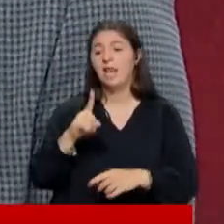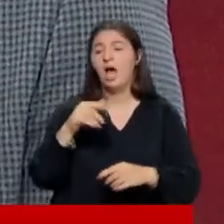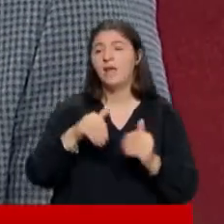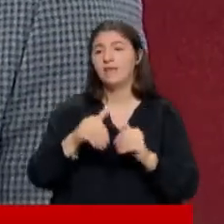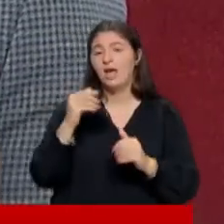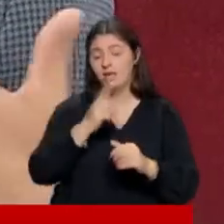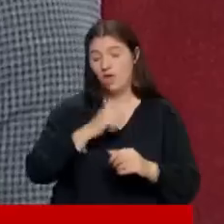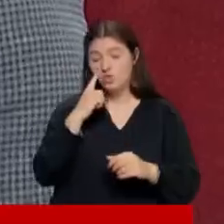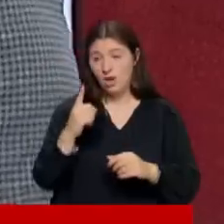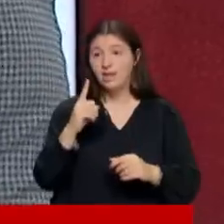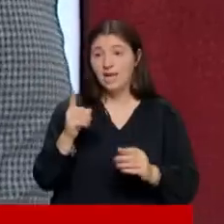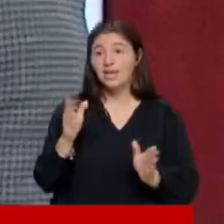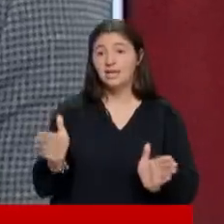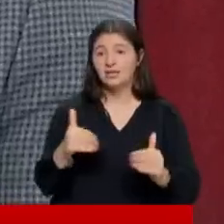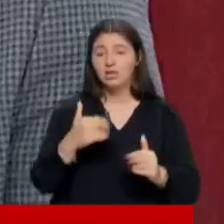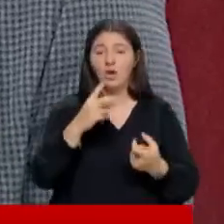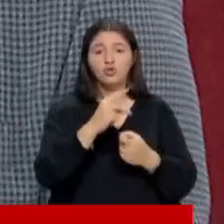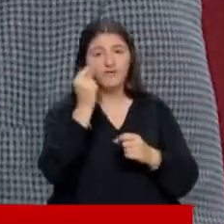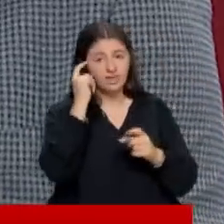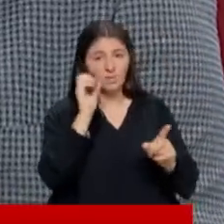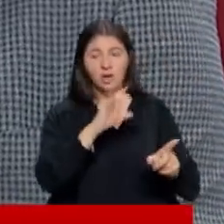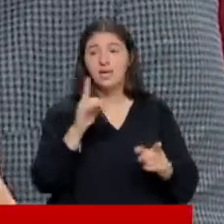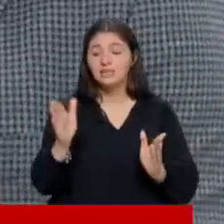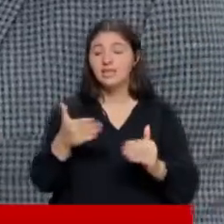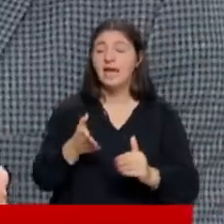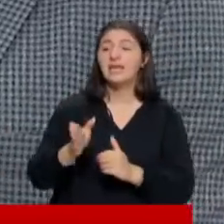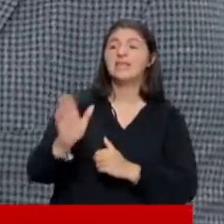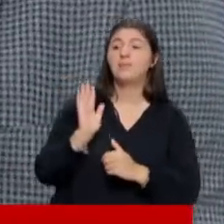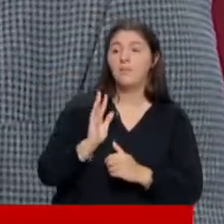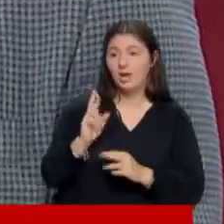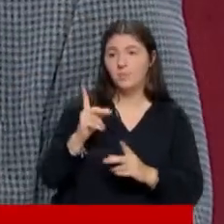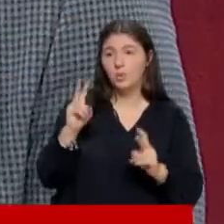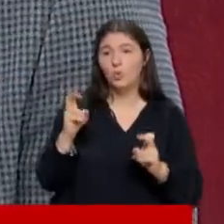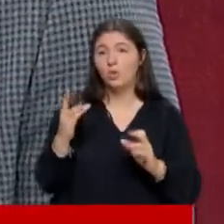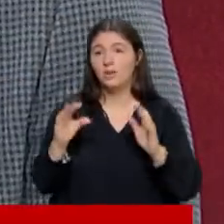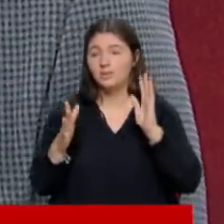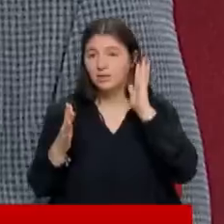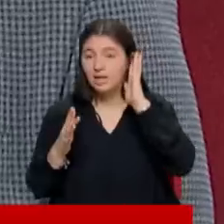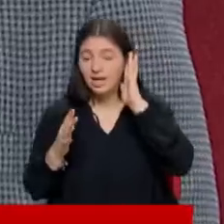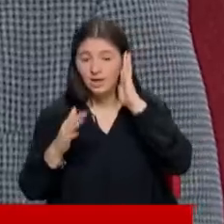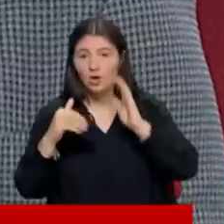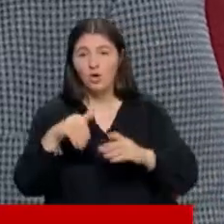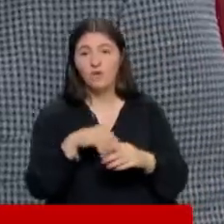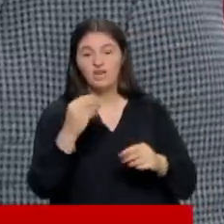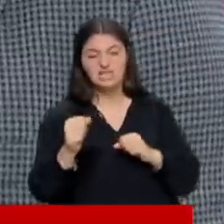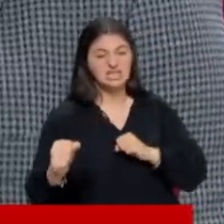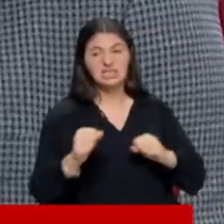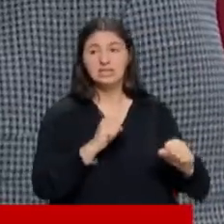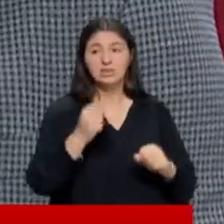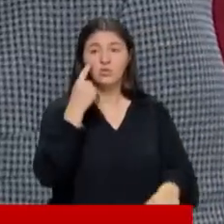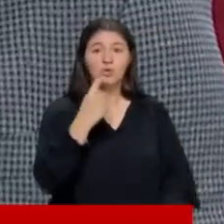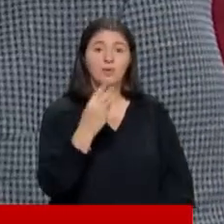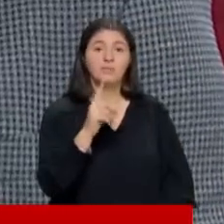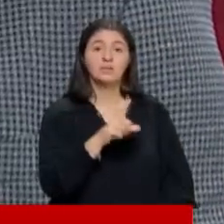adaylara yönelik Daha doğrusu standartların gitmeme gibi bir durum söz konusu olabilir tepkisini